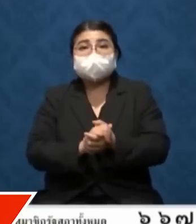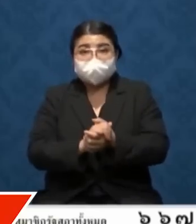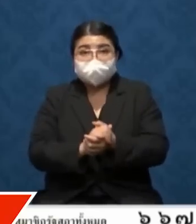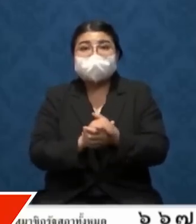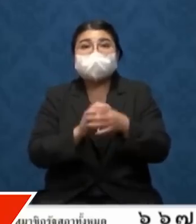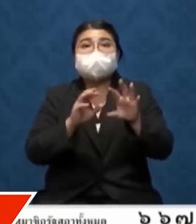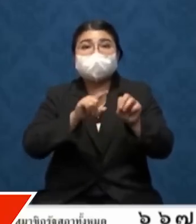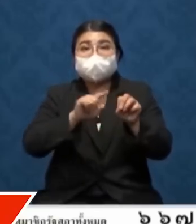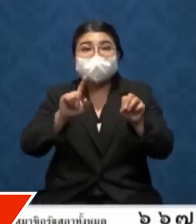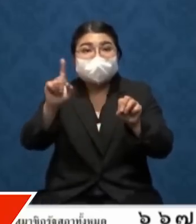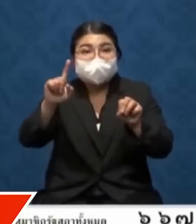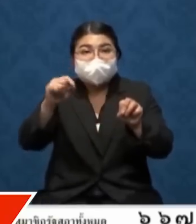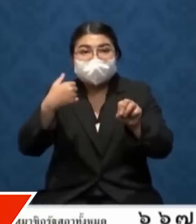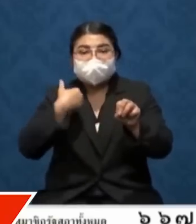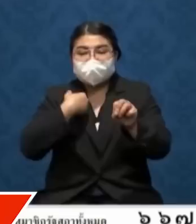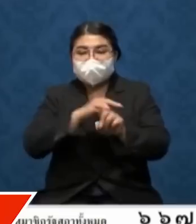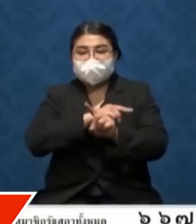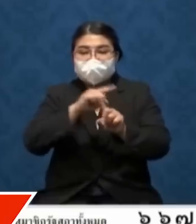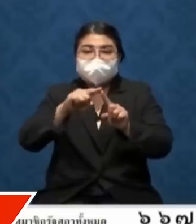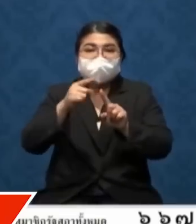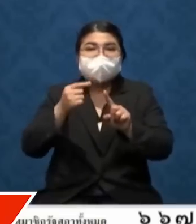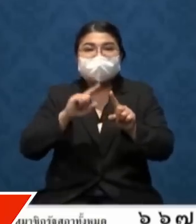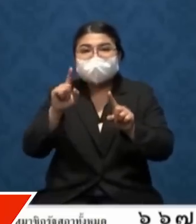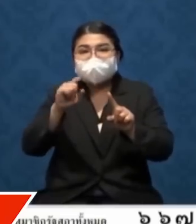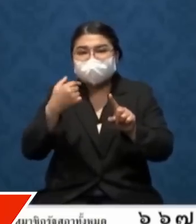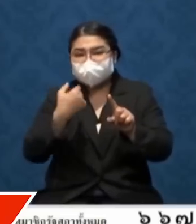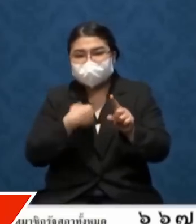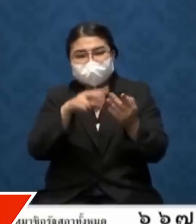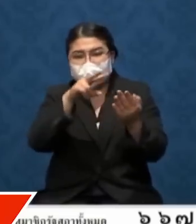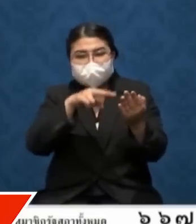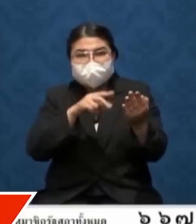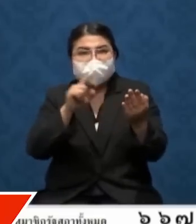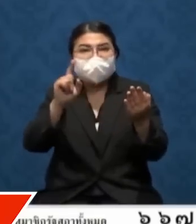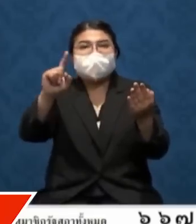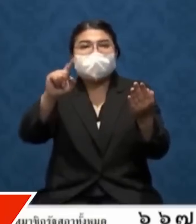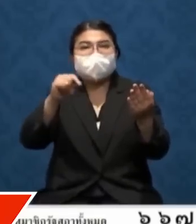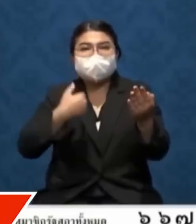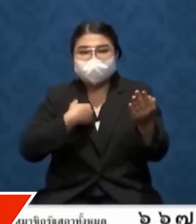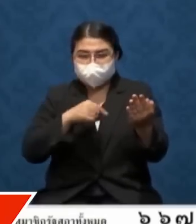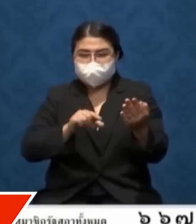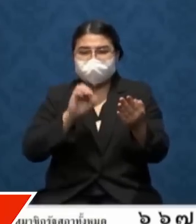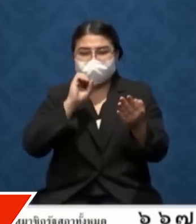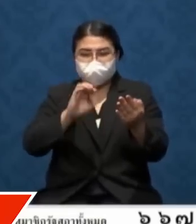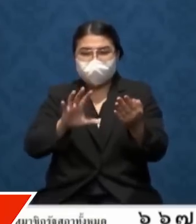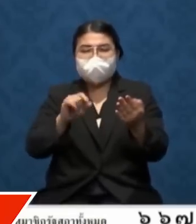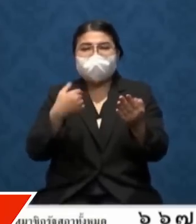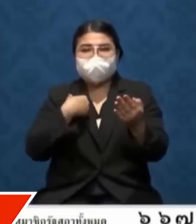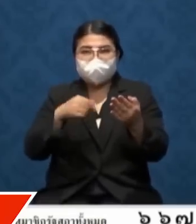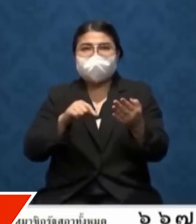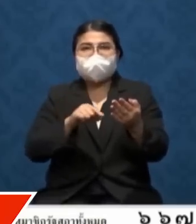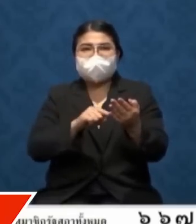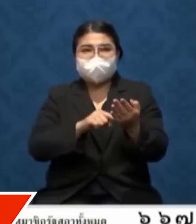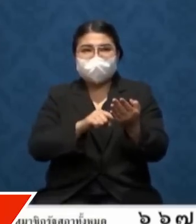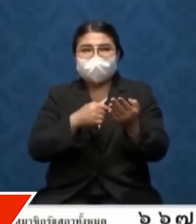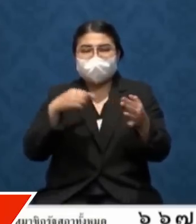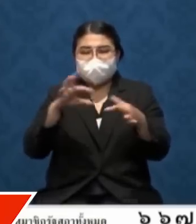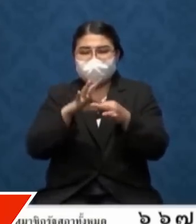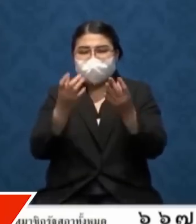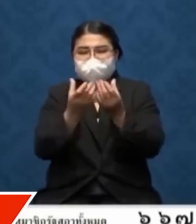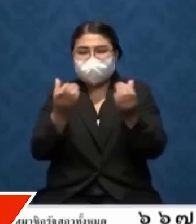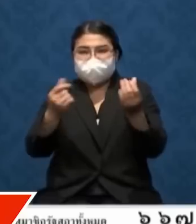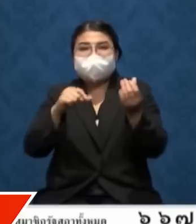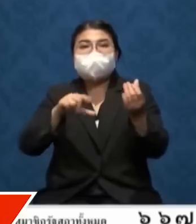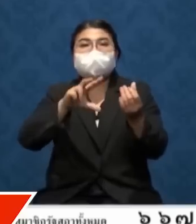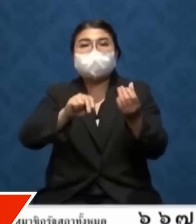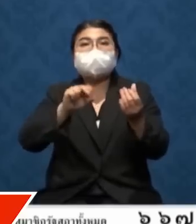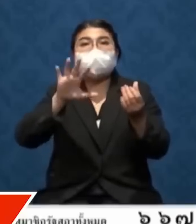มีในวักใดมีในบันหยัดเฉพาะการตรงใดที่เขีนรองรับหรอบอกว่าการอ้างรถธรมนูลมาตา 35